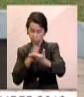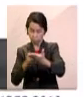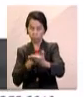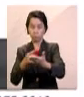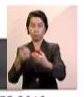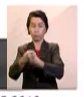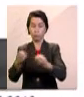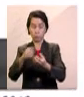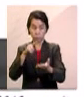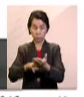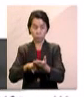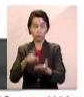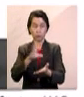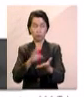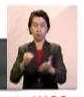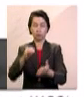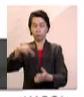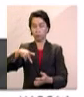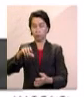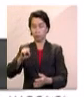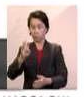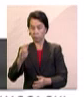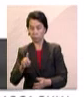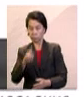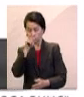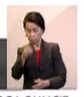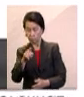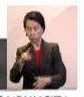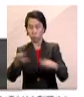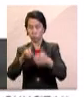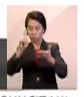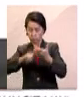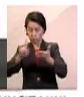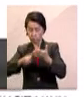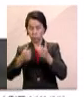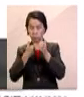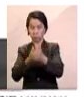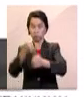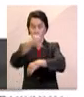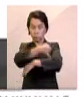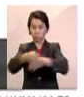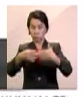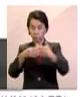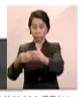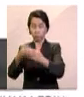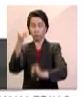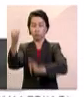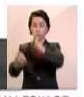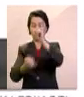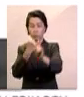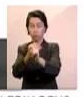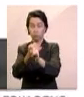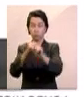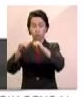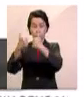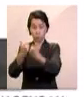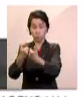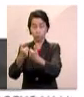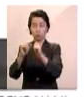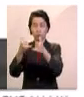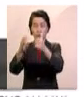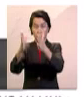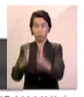ini. Untuk itu, PSM akan meneliti dan membuat semakan berasaskan garis panduan International Association of